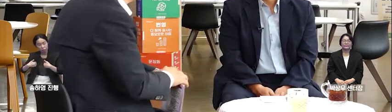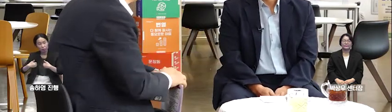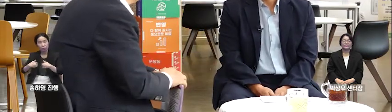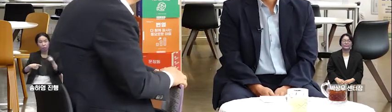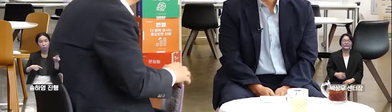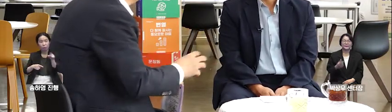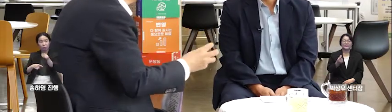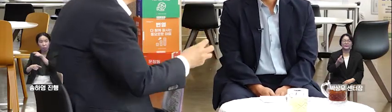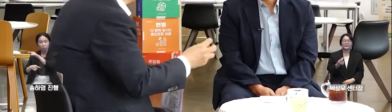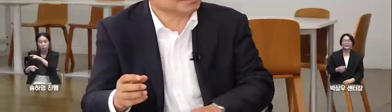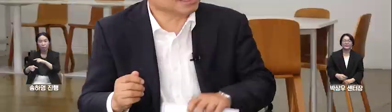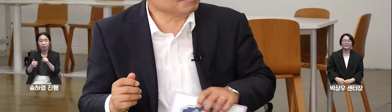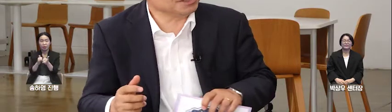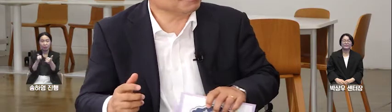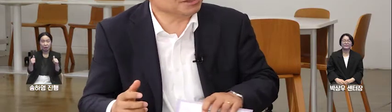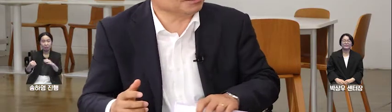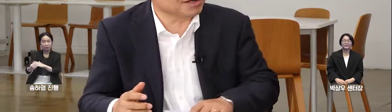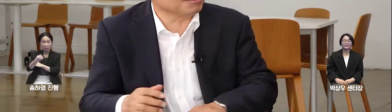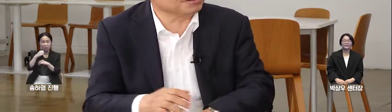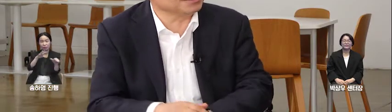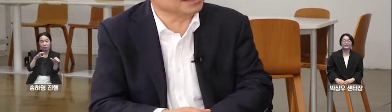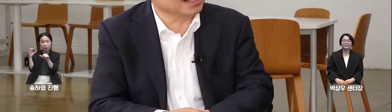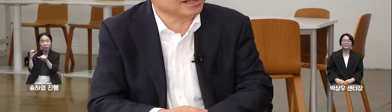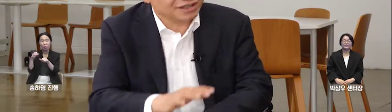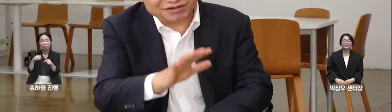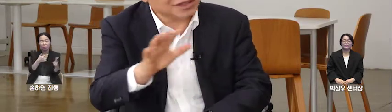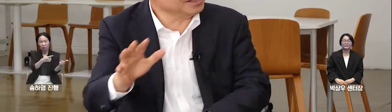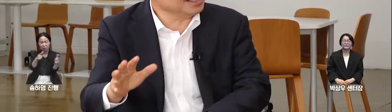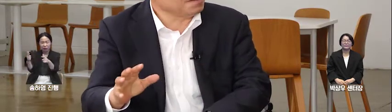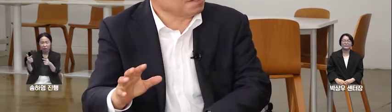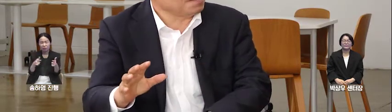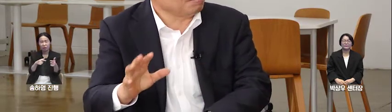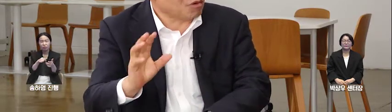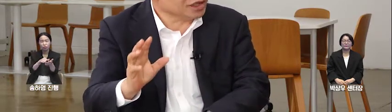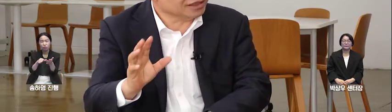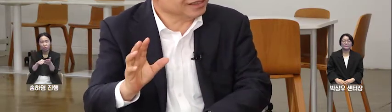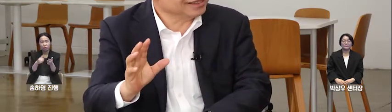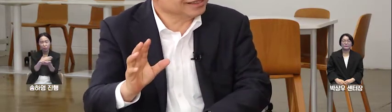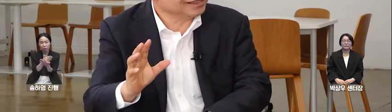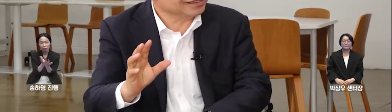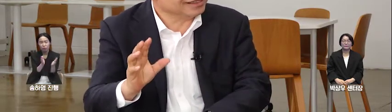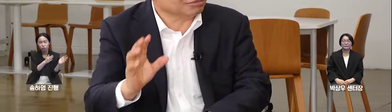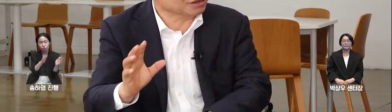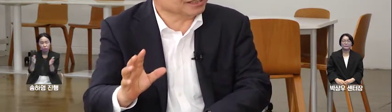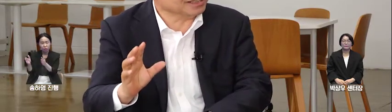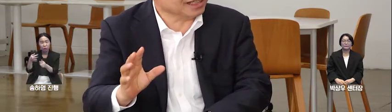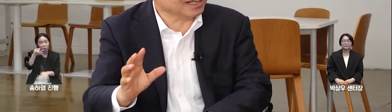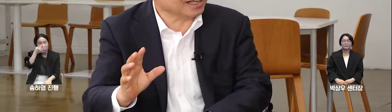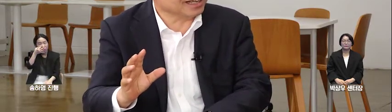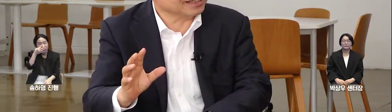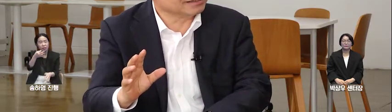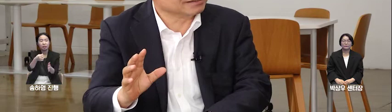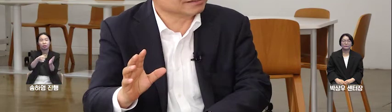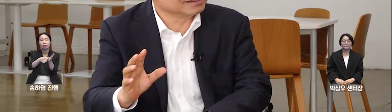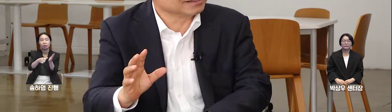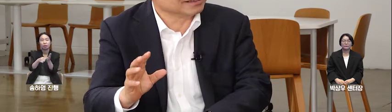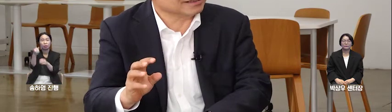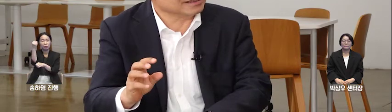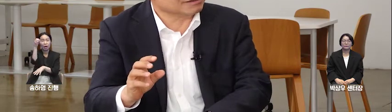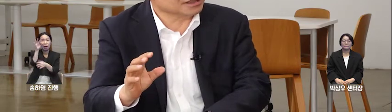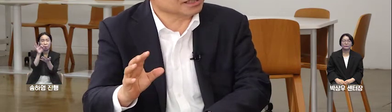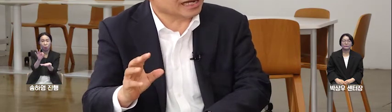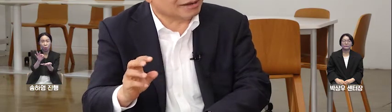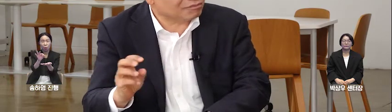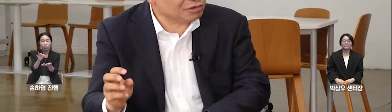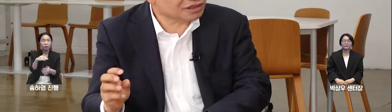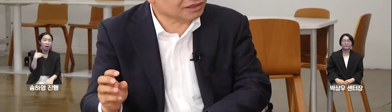장치가 필요할 거고, 사람이 힘이 들어가고 그러는데 이런 건 이제 보이는 자본들인데,